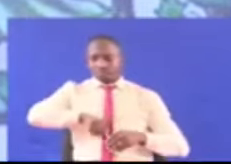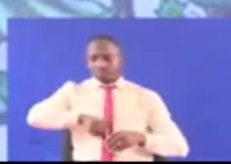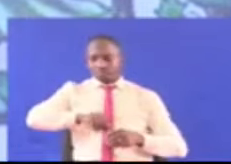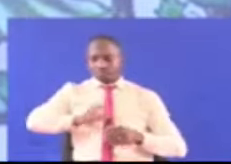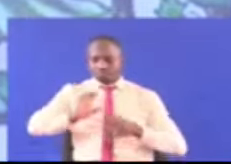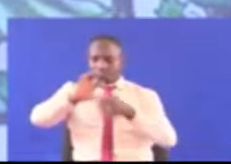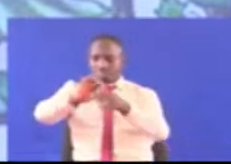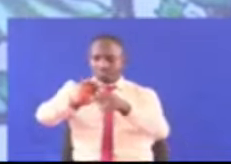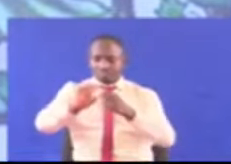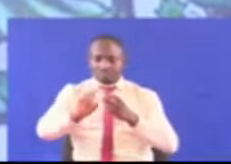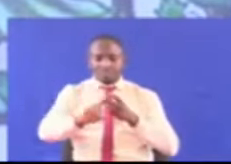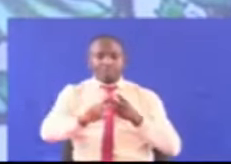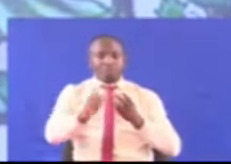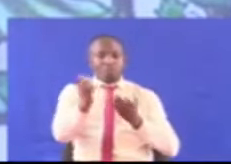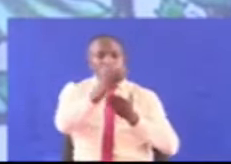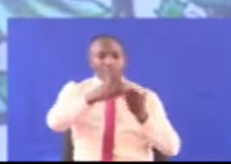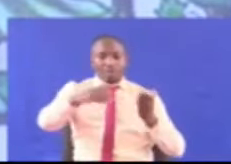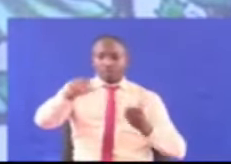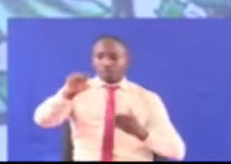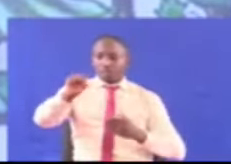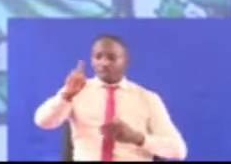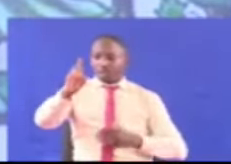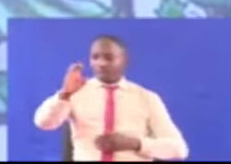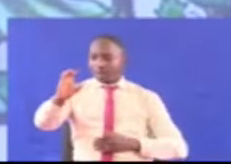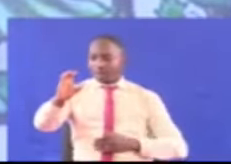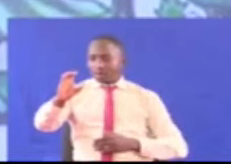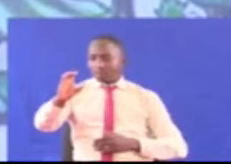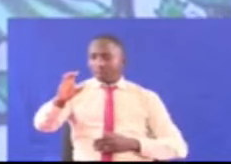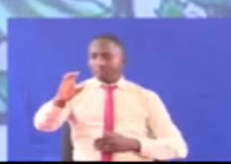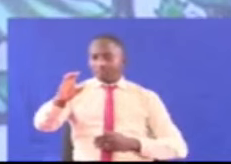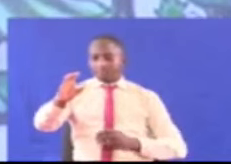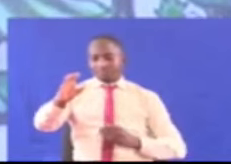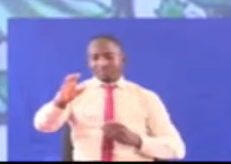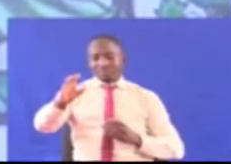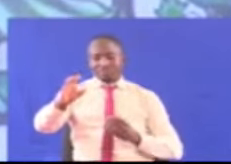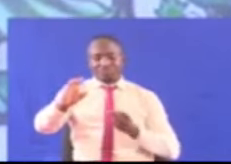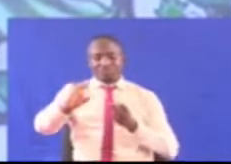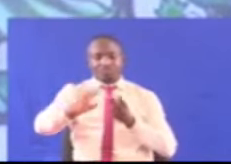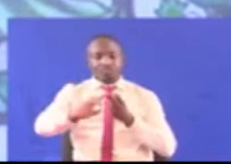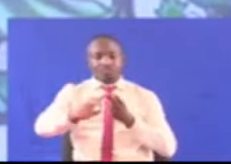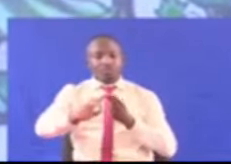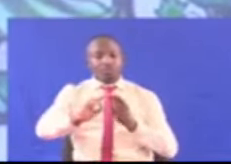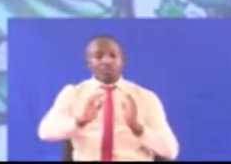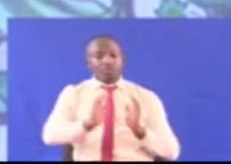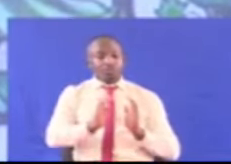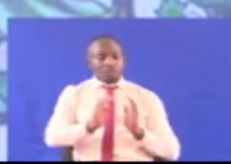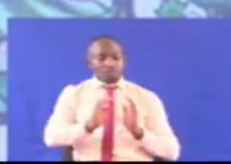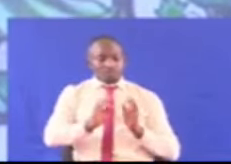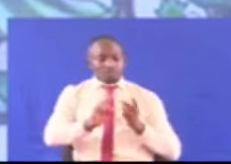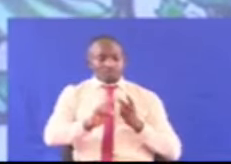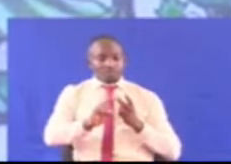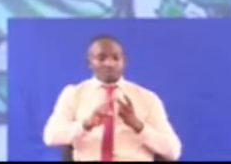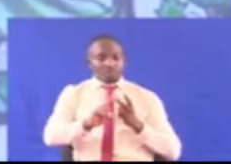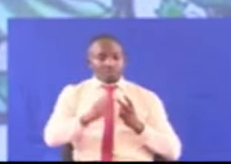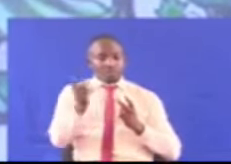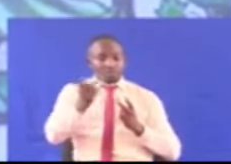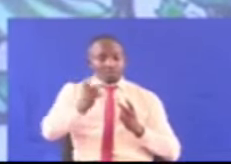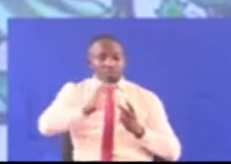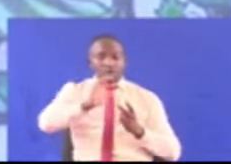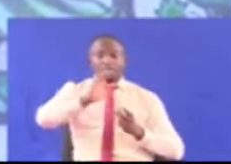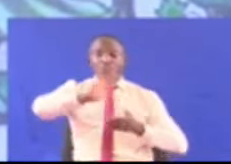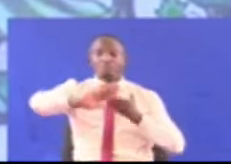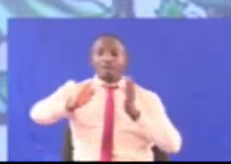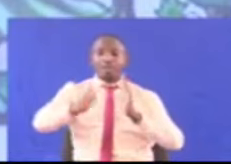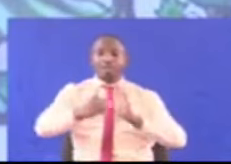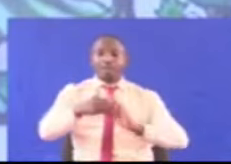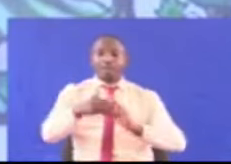wa SADC, kwa maana ya jumuiya yetu ya maendeleo ya nchi za kusini mwa Afrika,